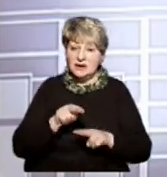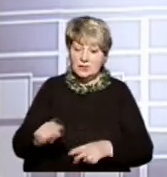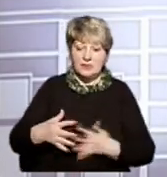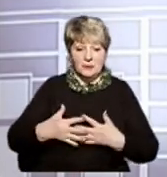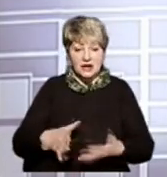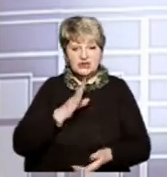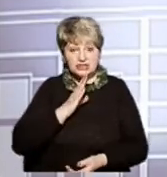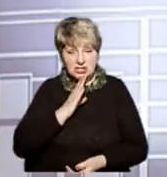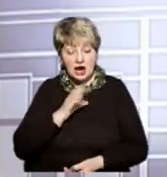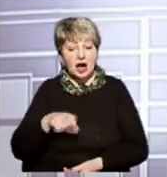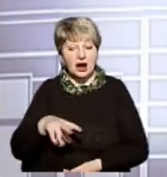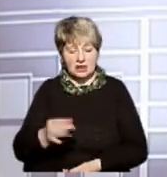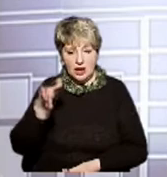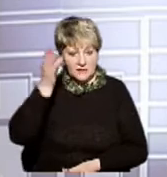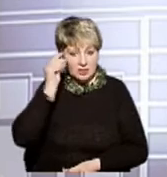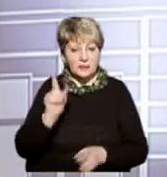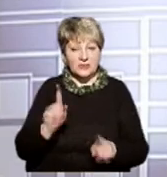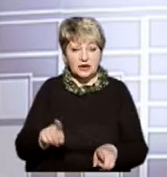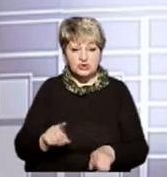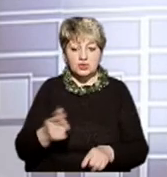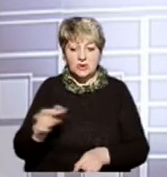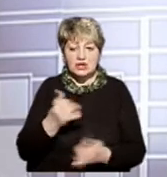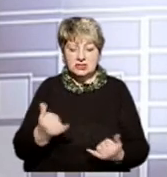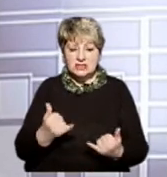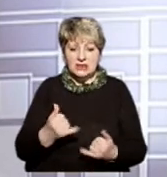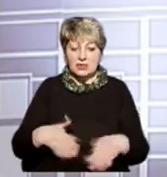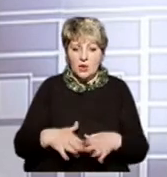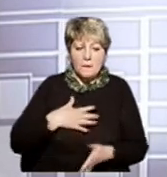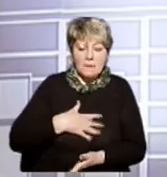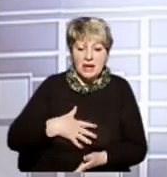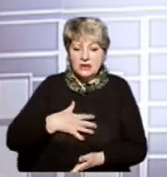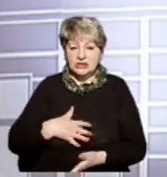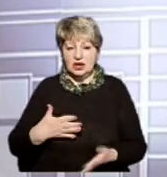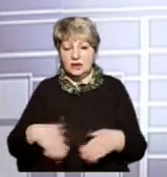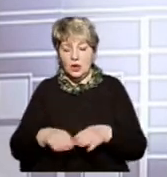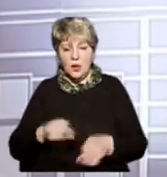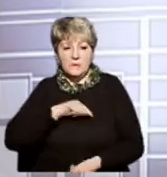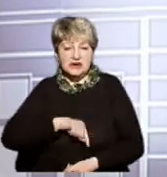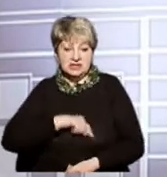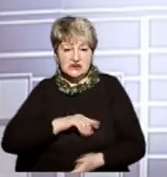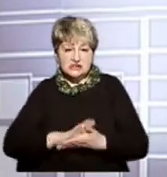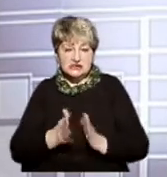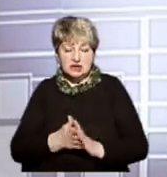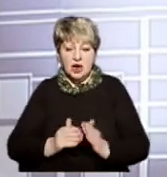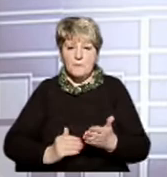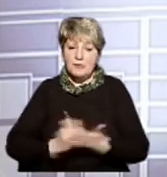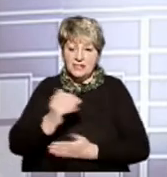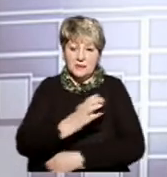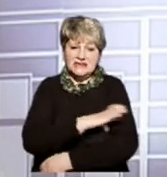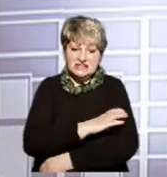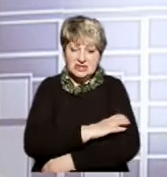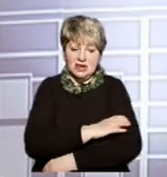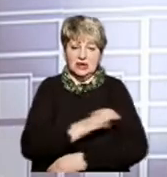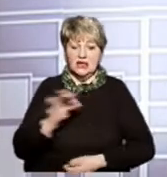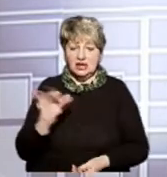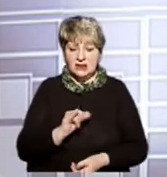вагітної жінки. Але враховуючи те, що жінки на оцих емоціях, на оцьому такому стані, звичайно, піднімається тиск, звичайно, емоційно